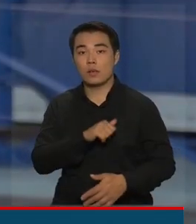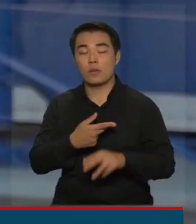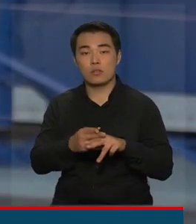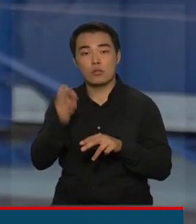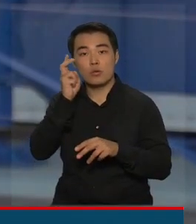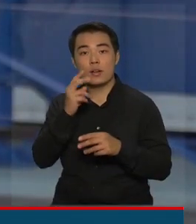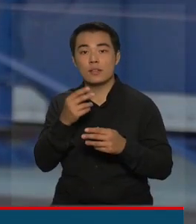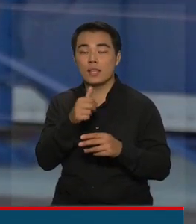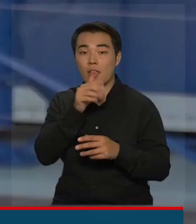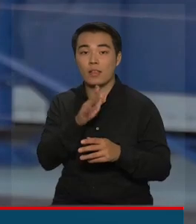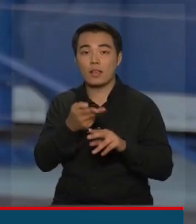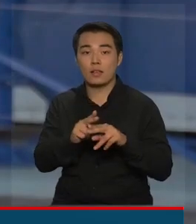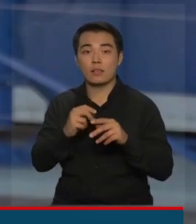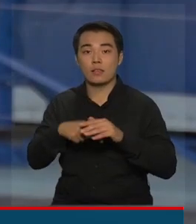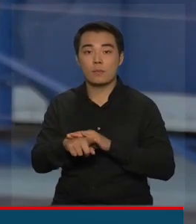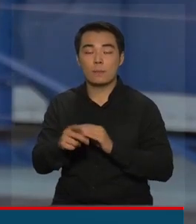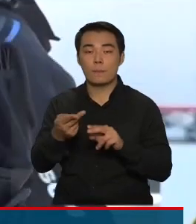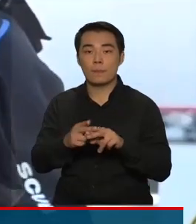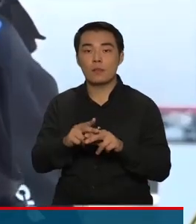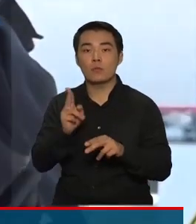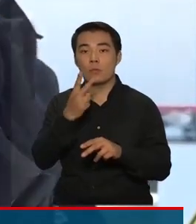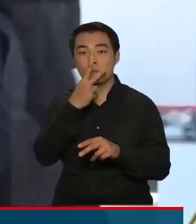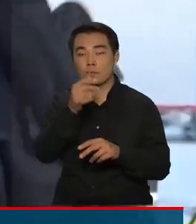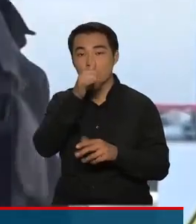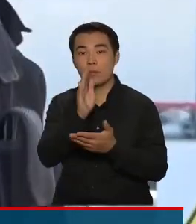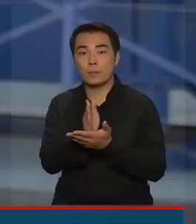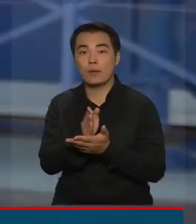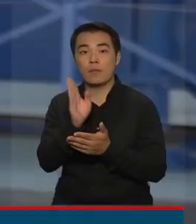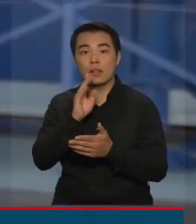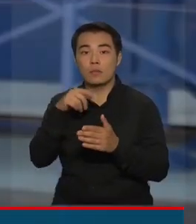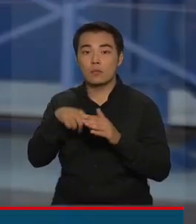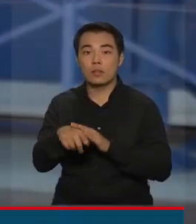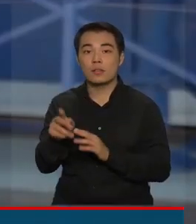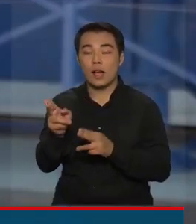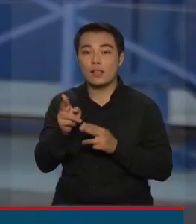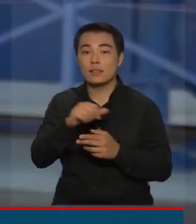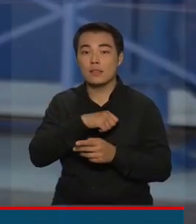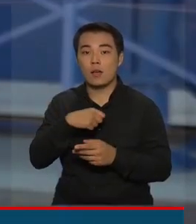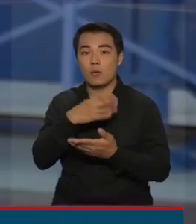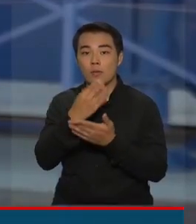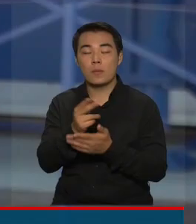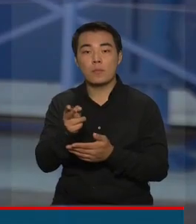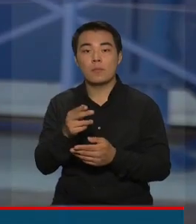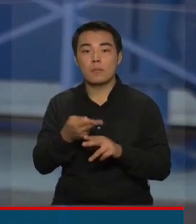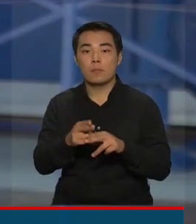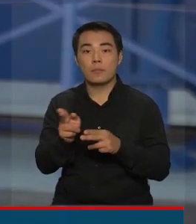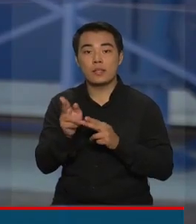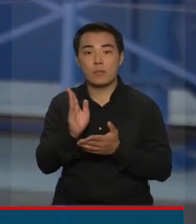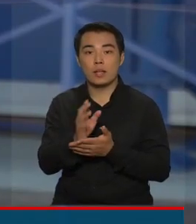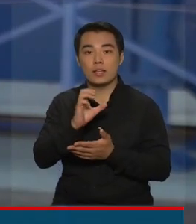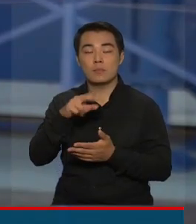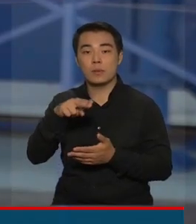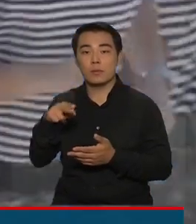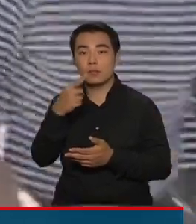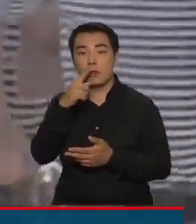түс болғандықтан кейін, қара түс болғандықтан кейін бізді ешкім көрмейді. Су астында ататын өзінің арнайы пистолеттері бар. СПП-1